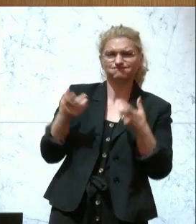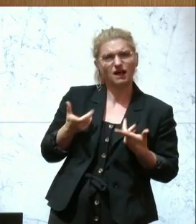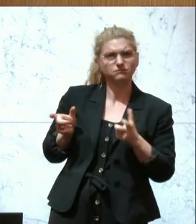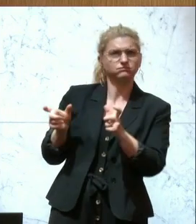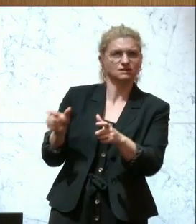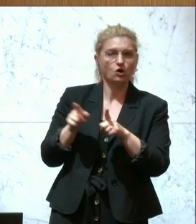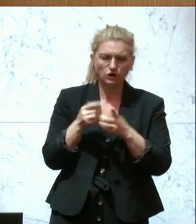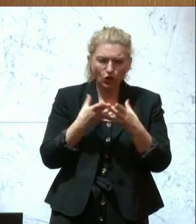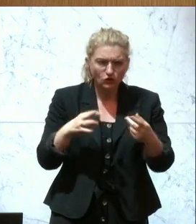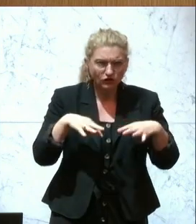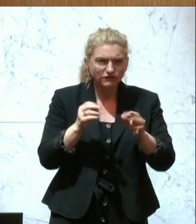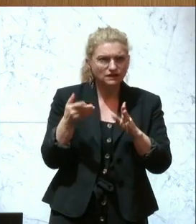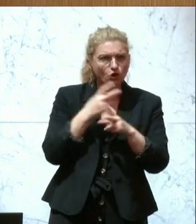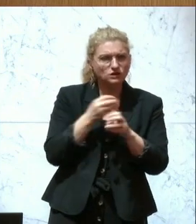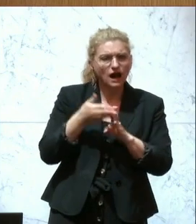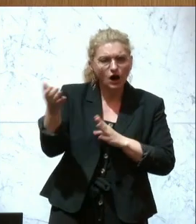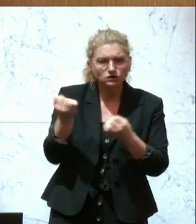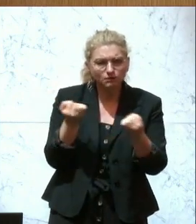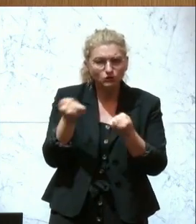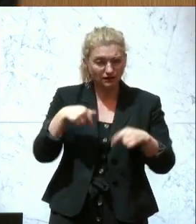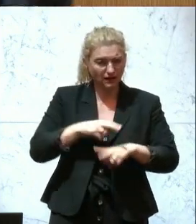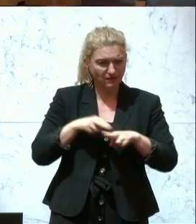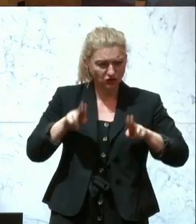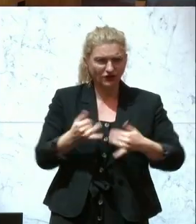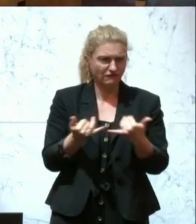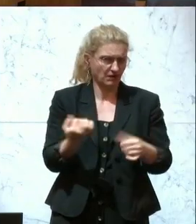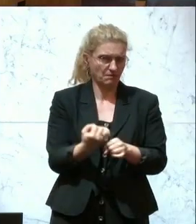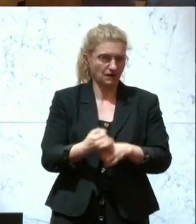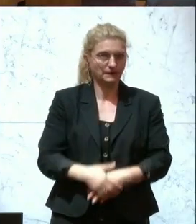dafür findet, wie die österreichische Außenpolitik im österreichischen Nationalrat gemacht wird.